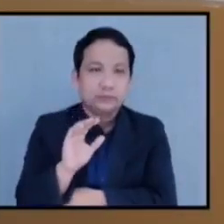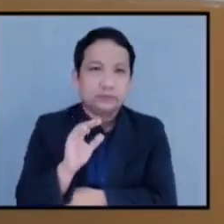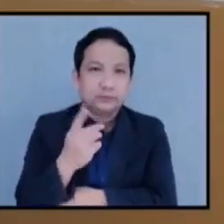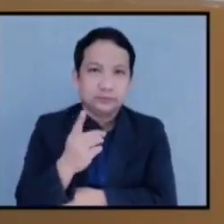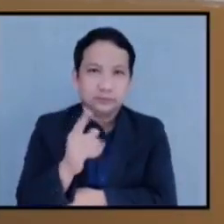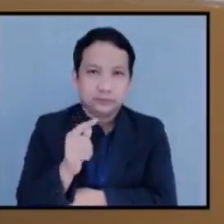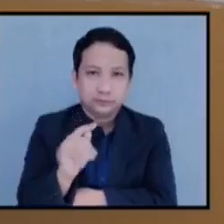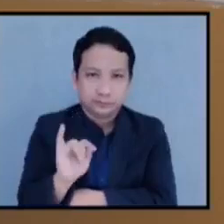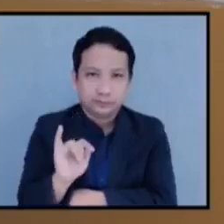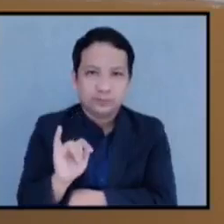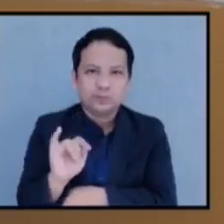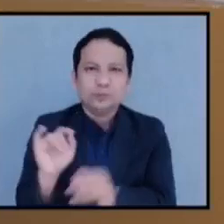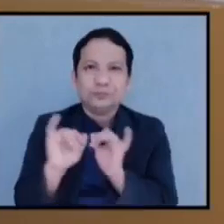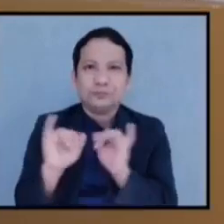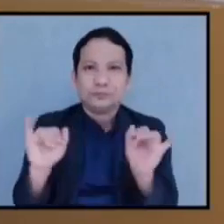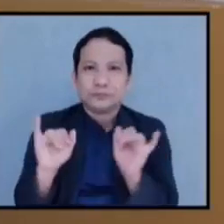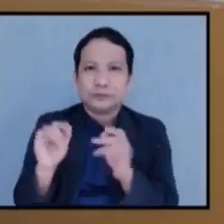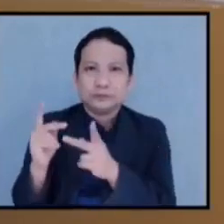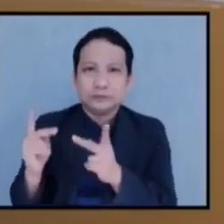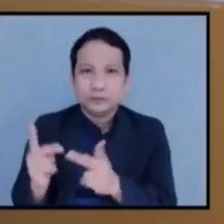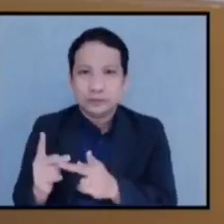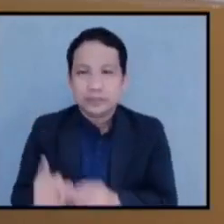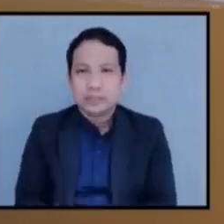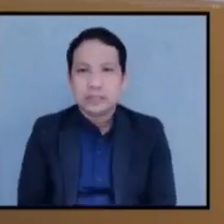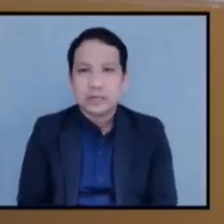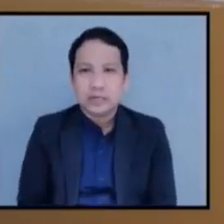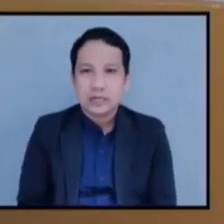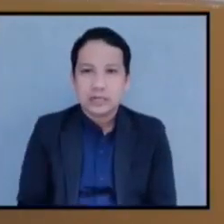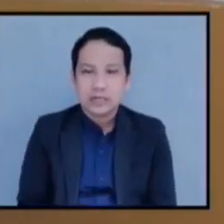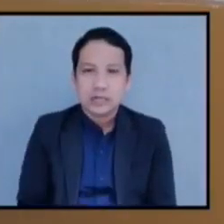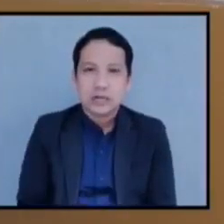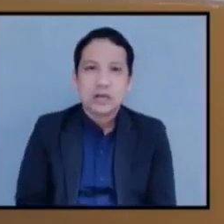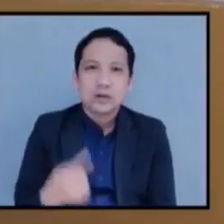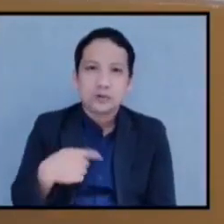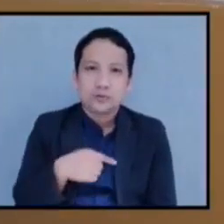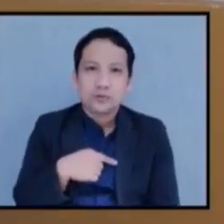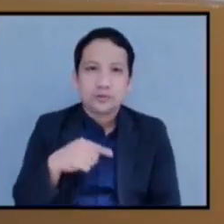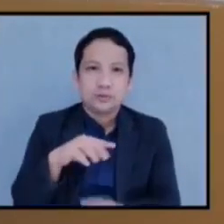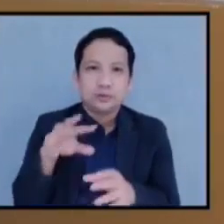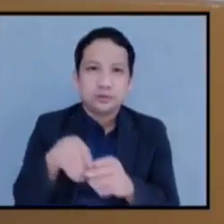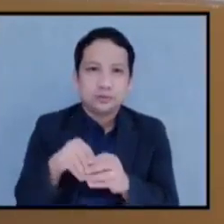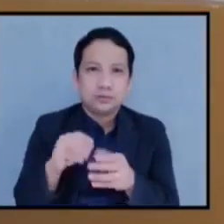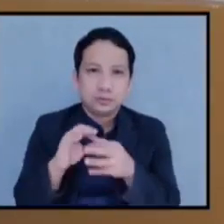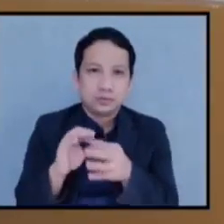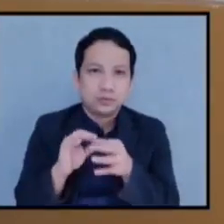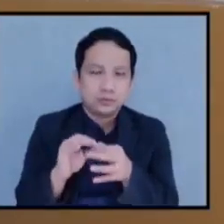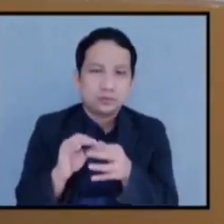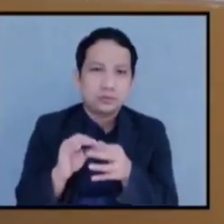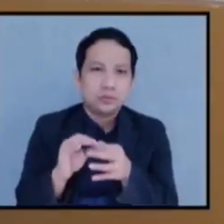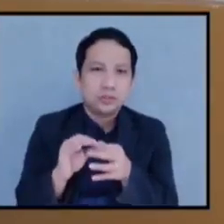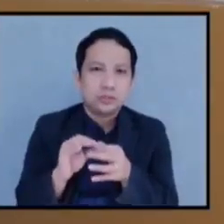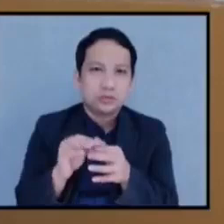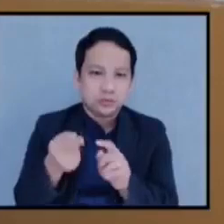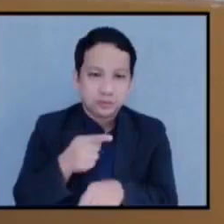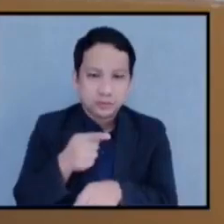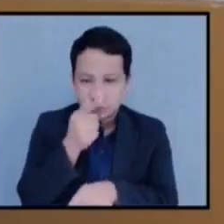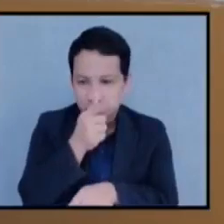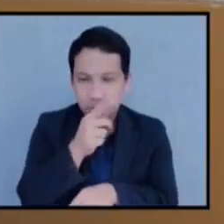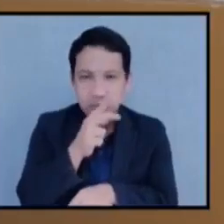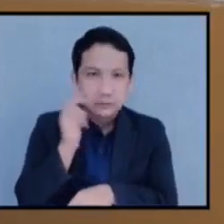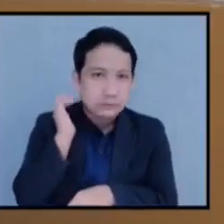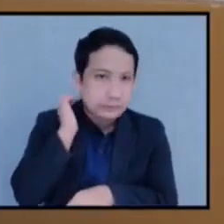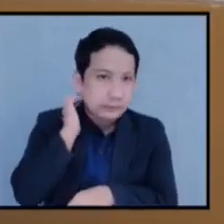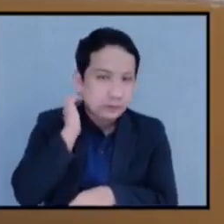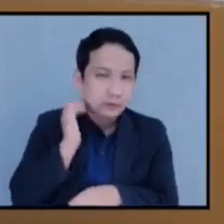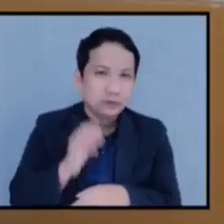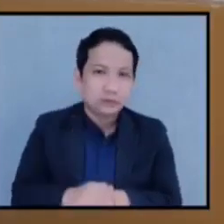venue. And as I mentioned, we will be featuring our cooperatives, our coconut farmers from Luzon, Visayas, and Mindanao. And